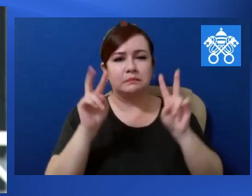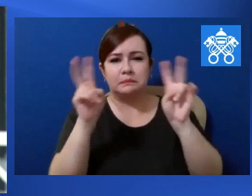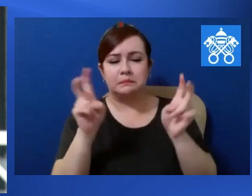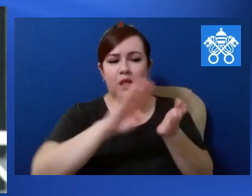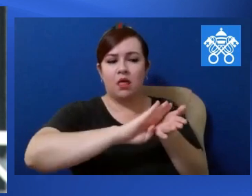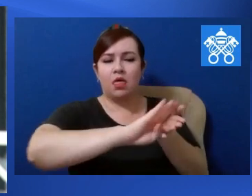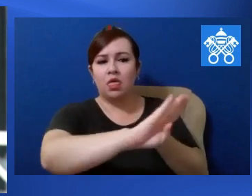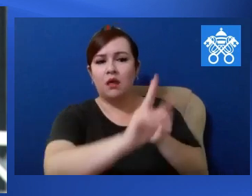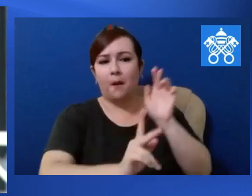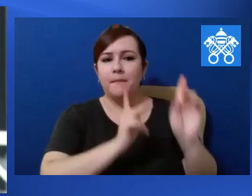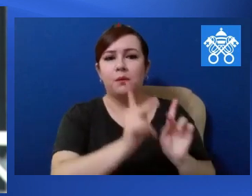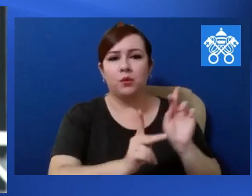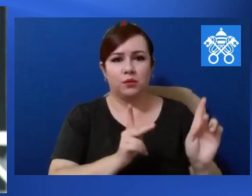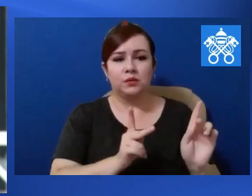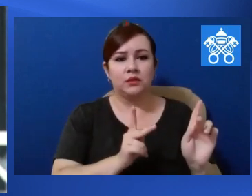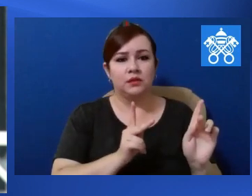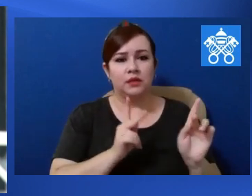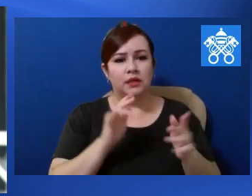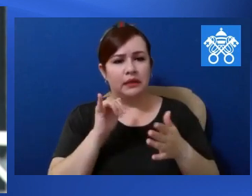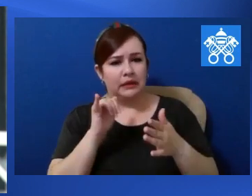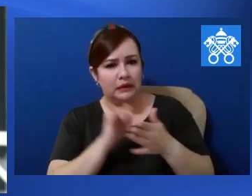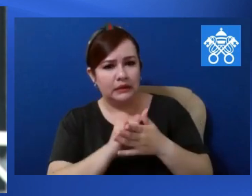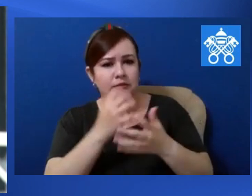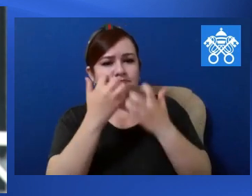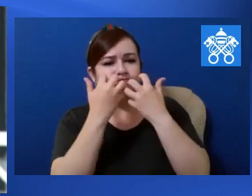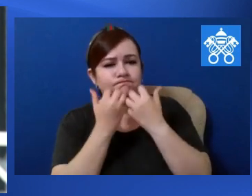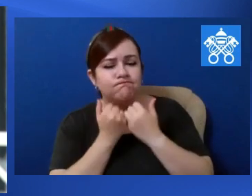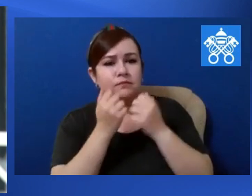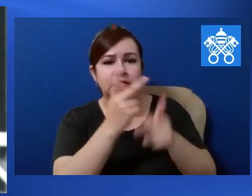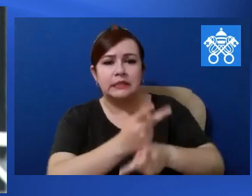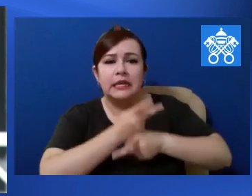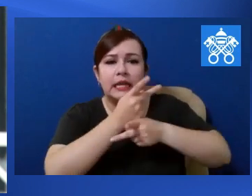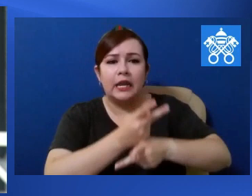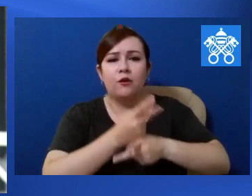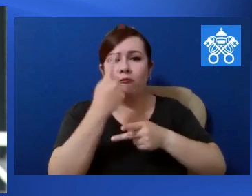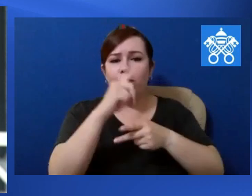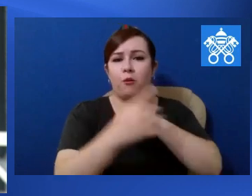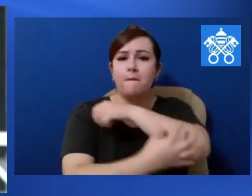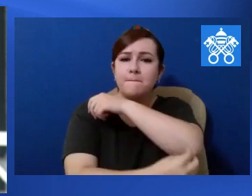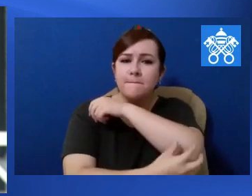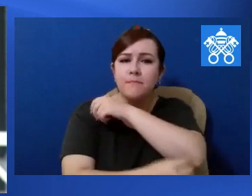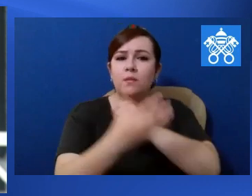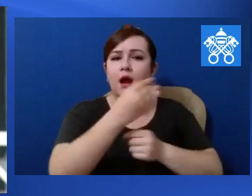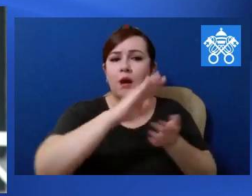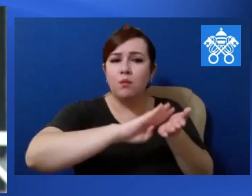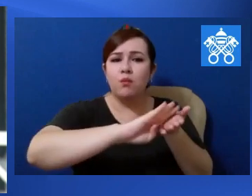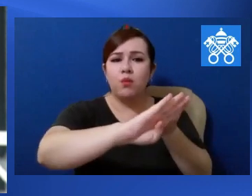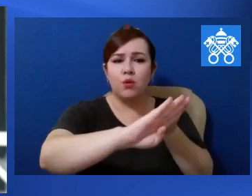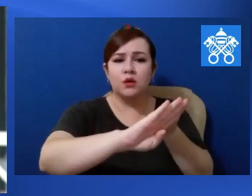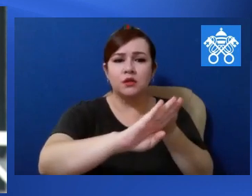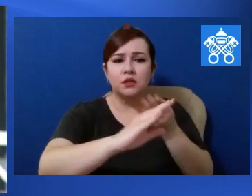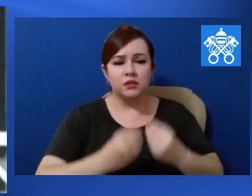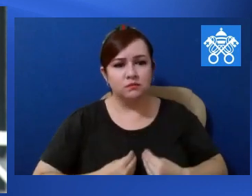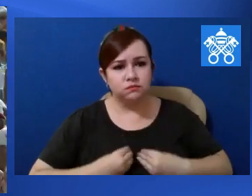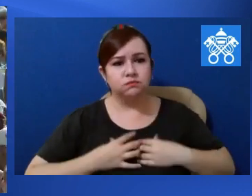Questo prendersi cura dei poveri e degli emarginati spingeva Mary ad andare là dove non volevano